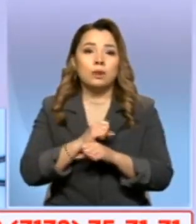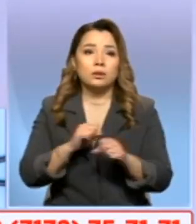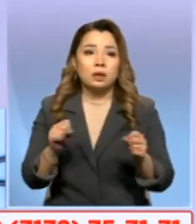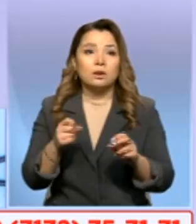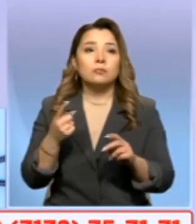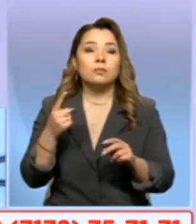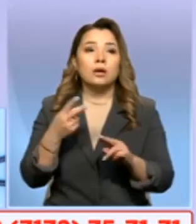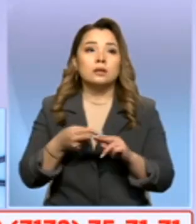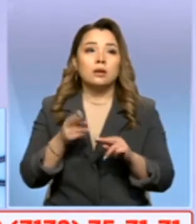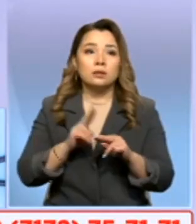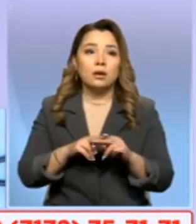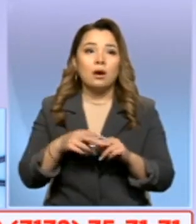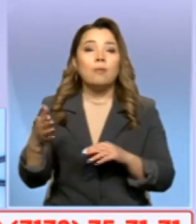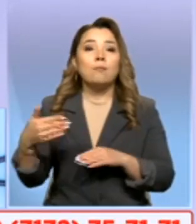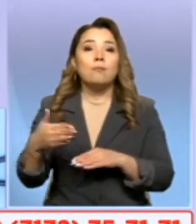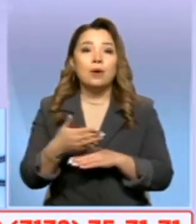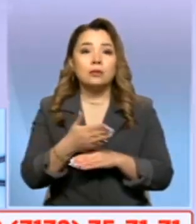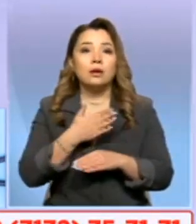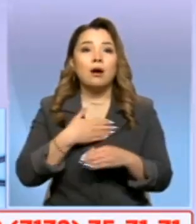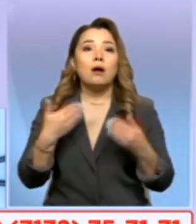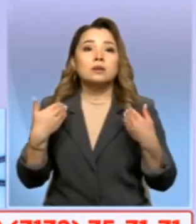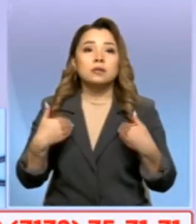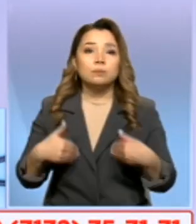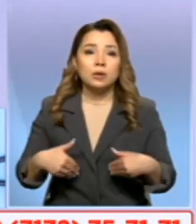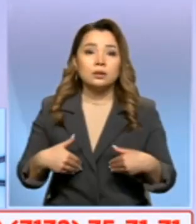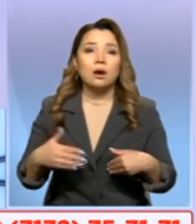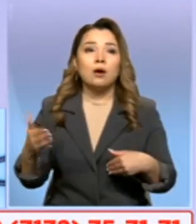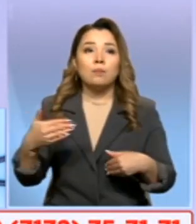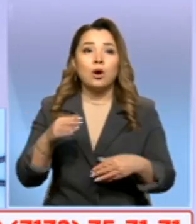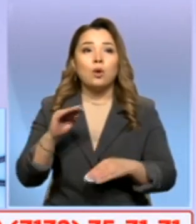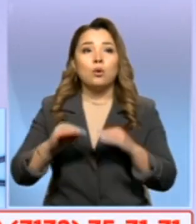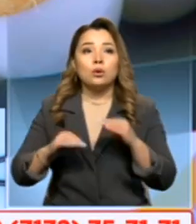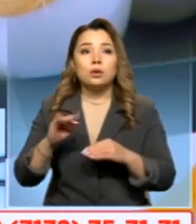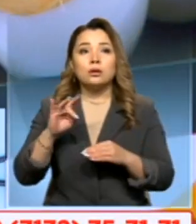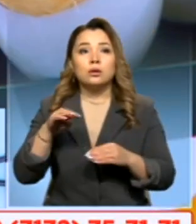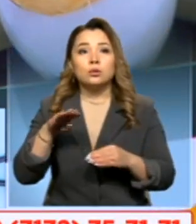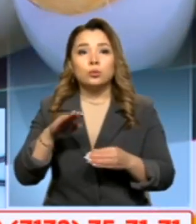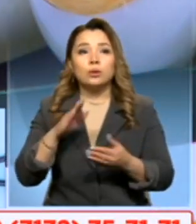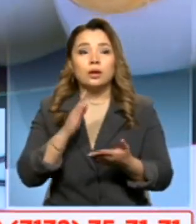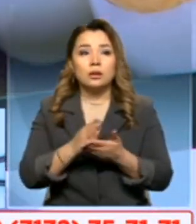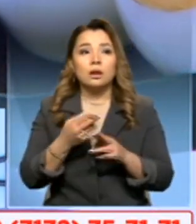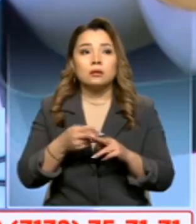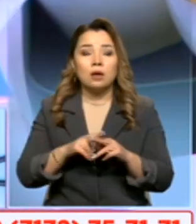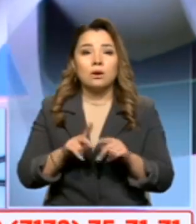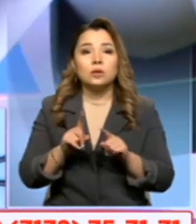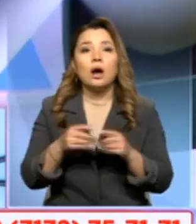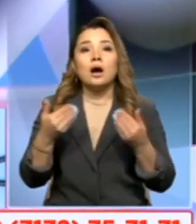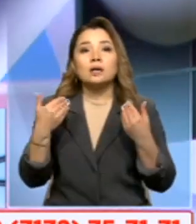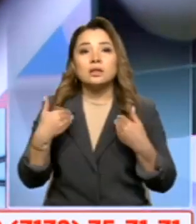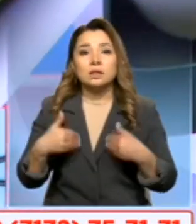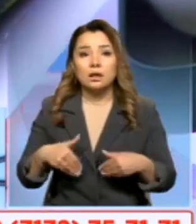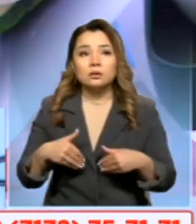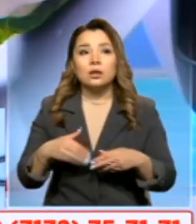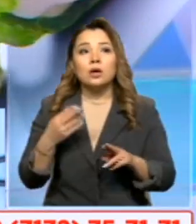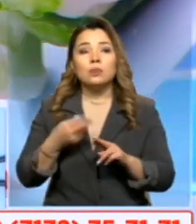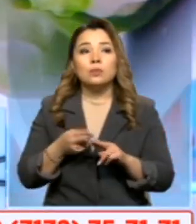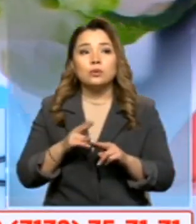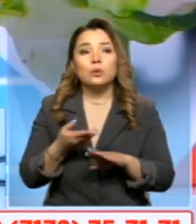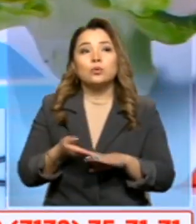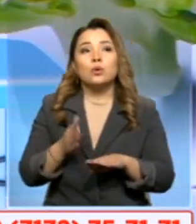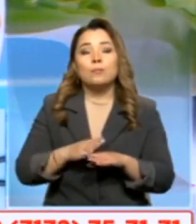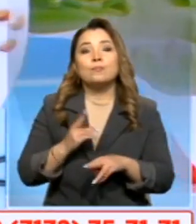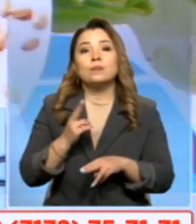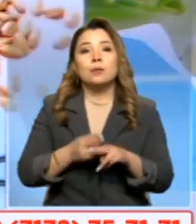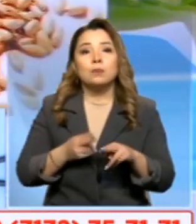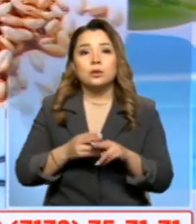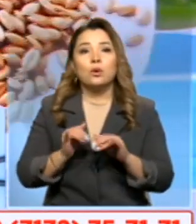Неге десеңіздер, балық біздің ағзамыздағы, балықтың құрамында ртуть болғандықтан, ағзадағы тяжелый